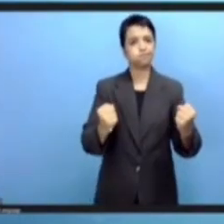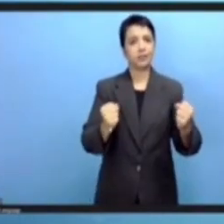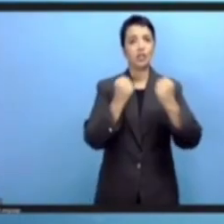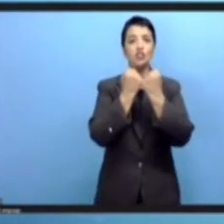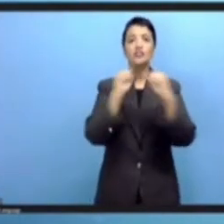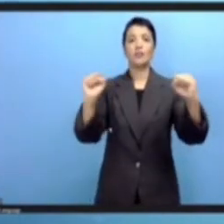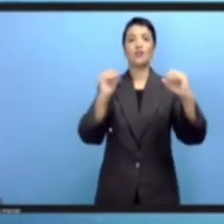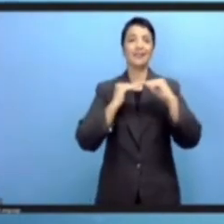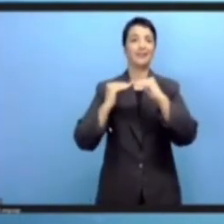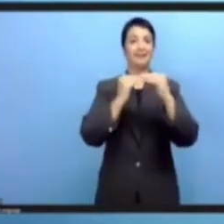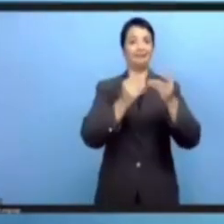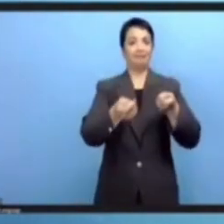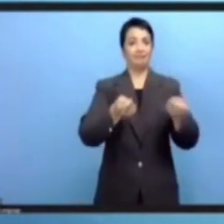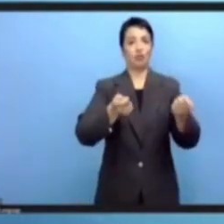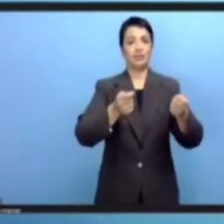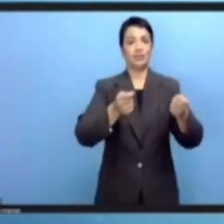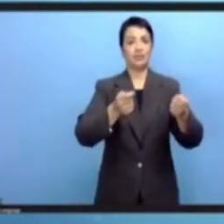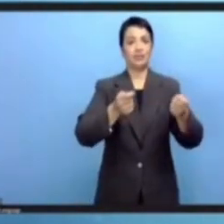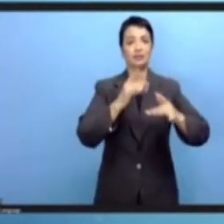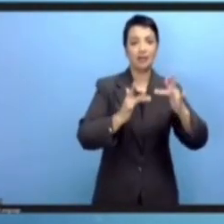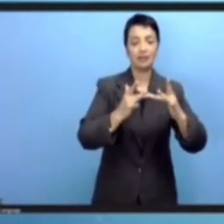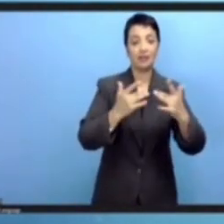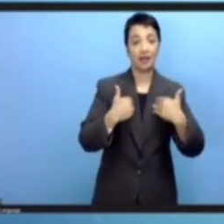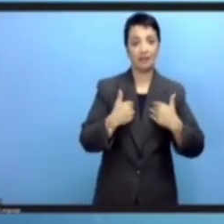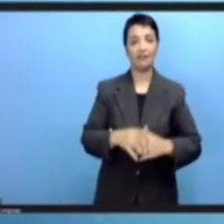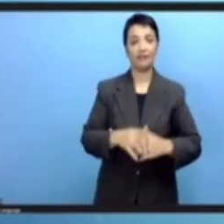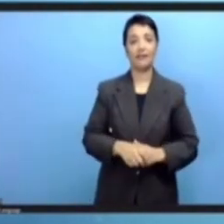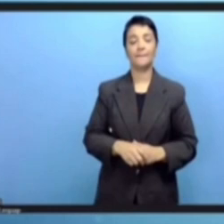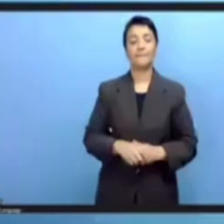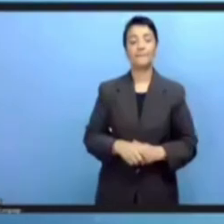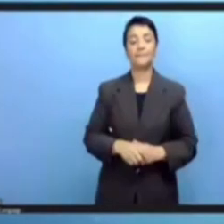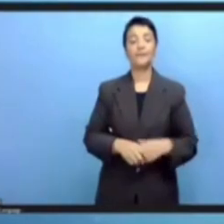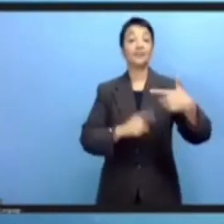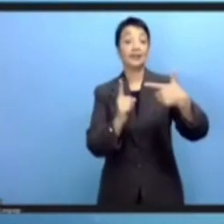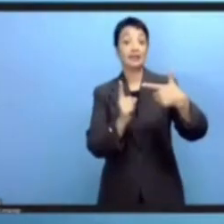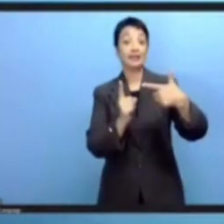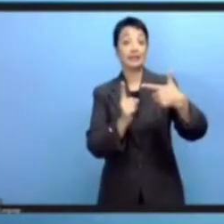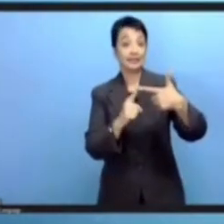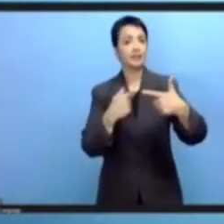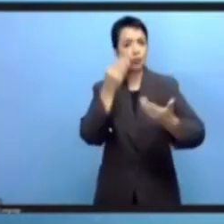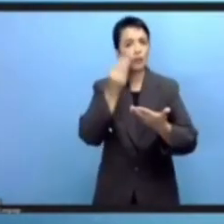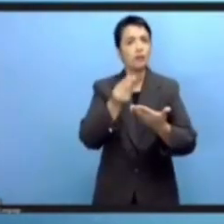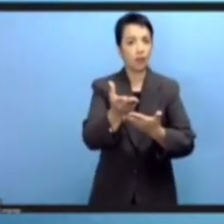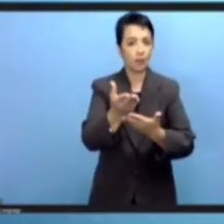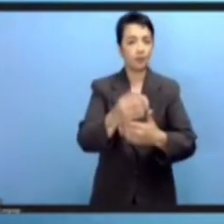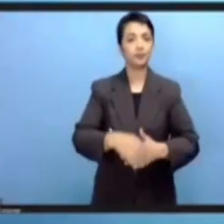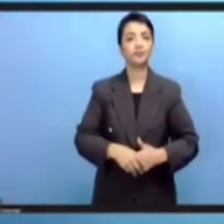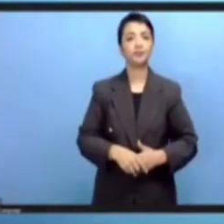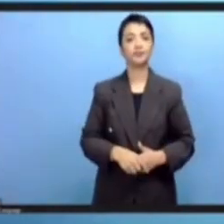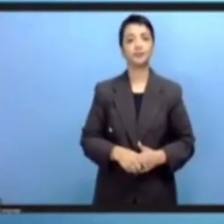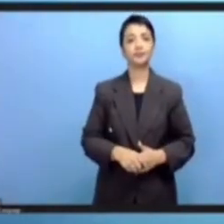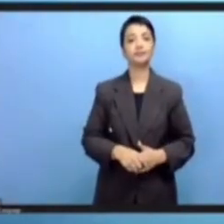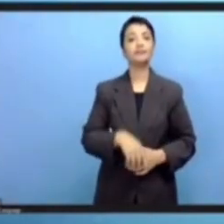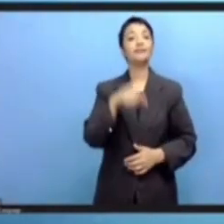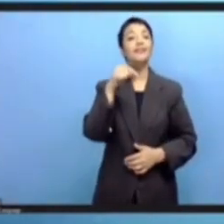pour renforcer la gouvernance démocratique. Un deuxième point que j'aimerais donc souligner